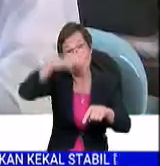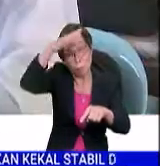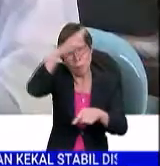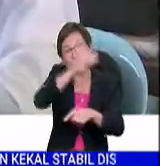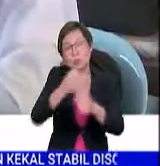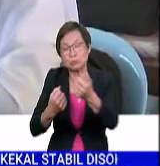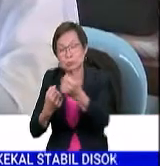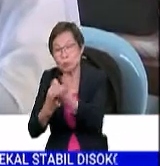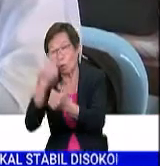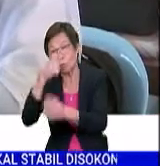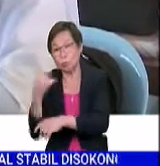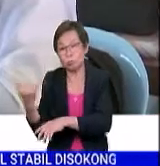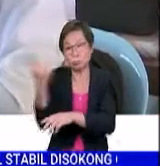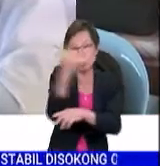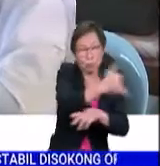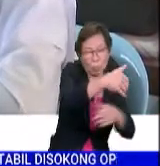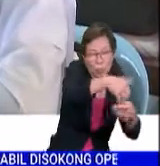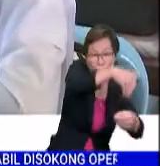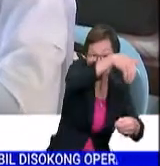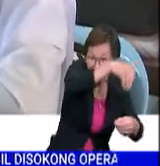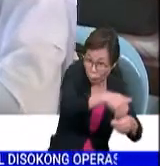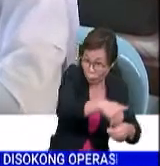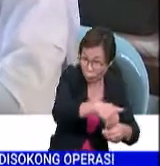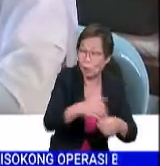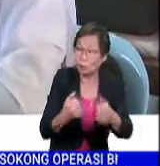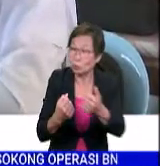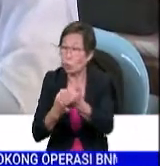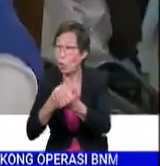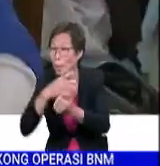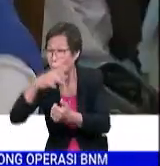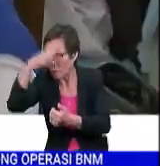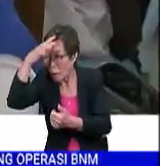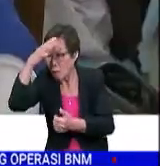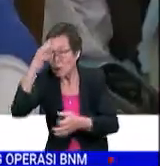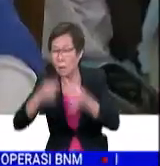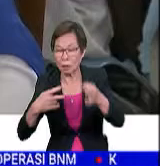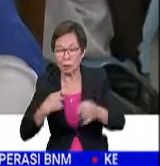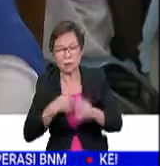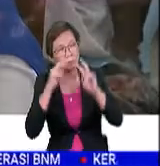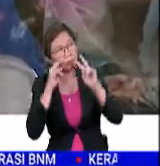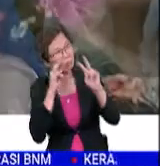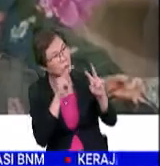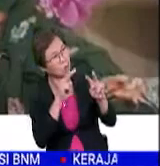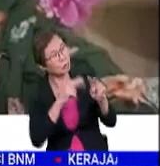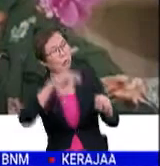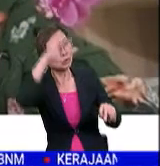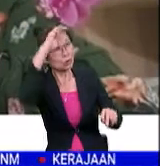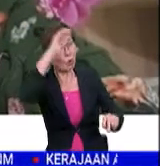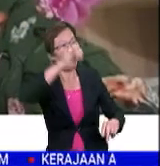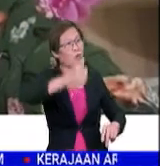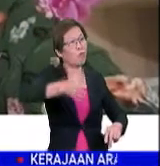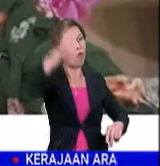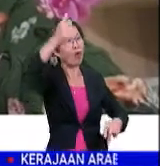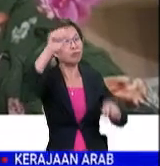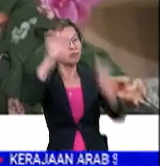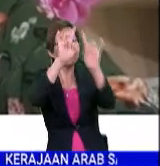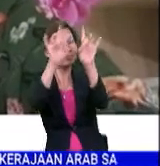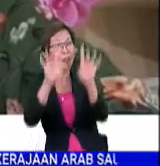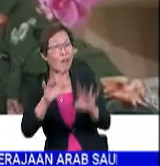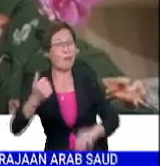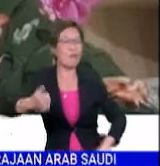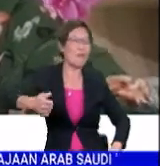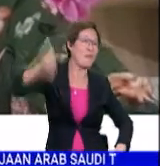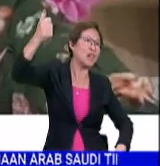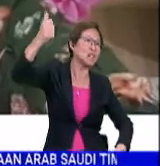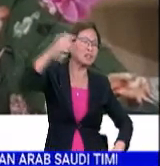ke tempat-tempat pembuangan undi. Dan tambahan pula kalau kita perhatikan, Johor menjadi medan ujian utama, pertama